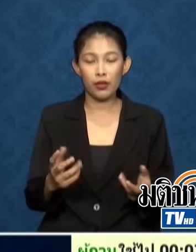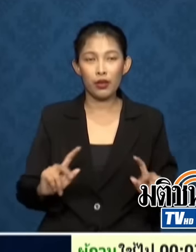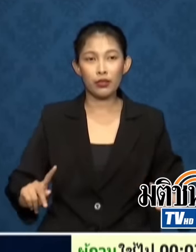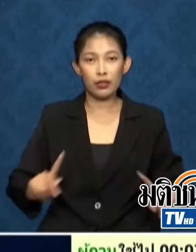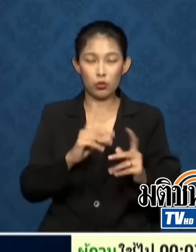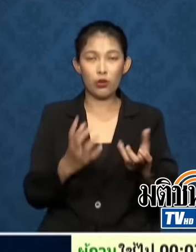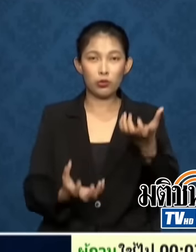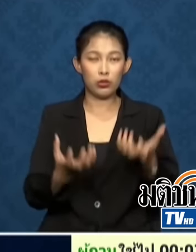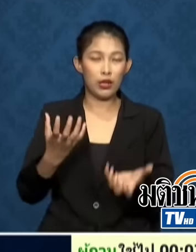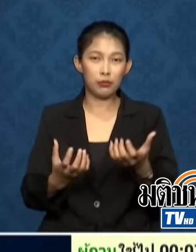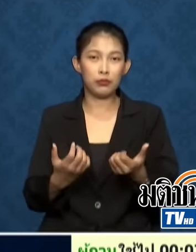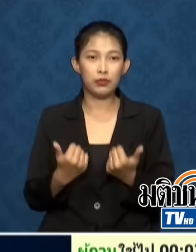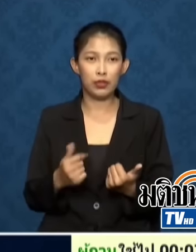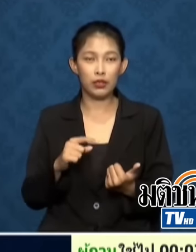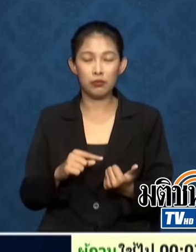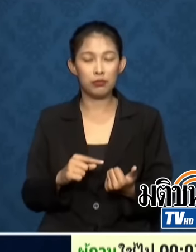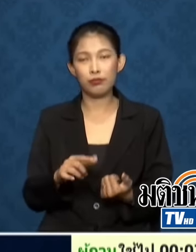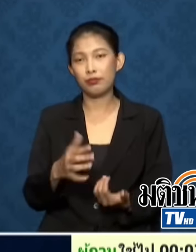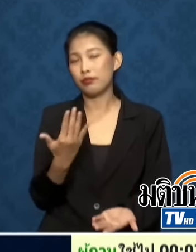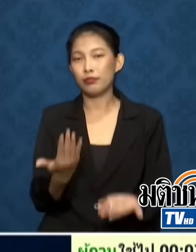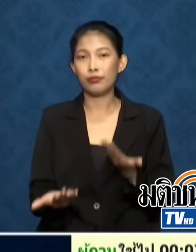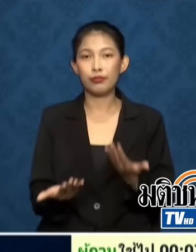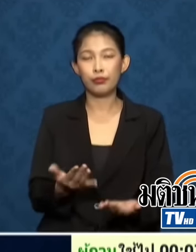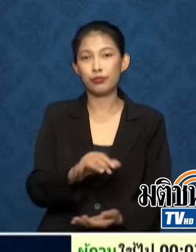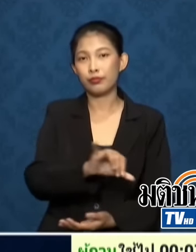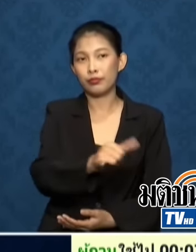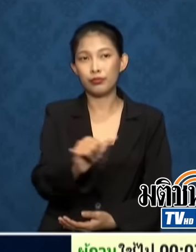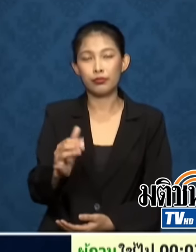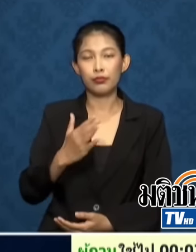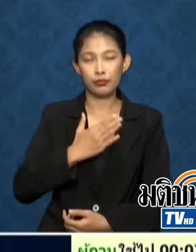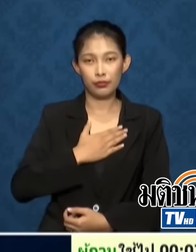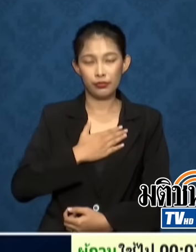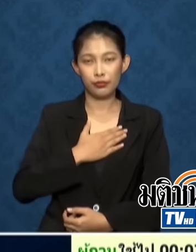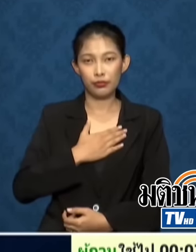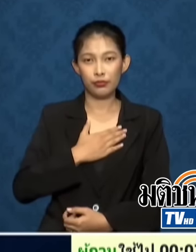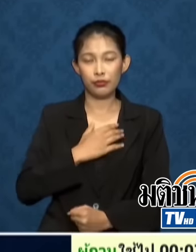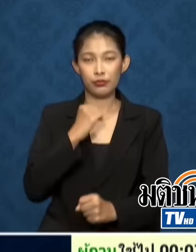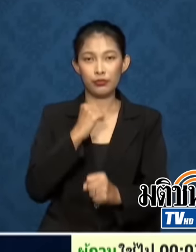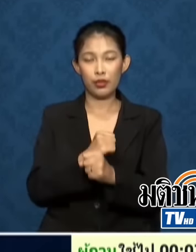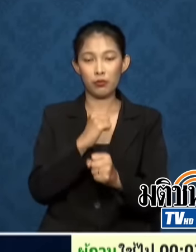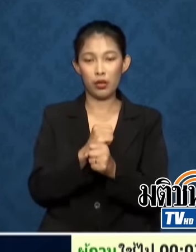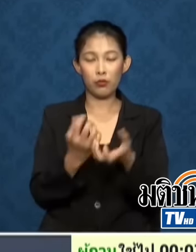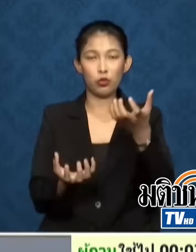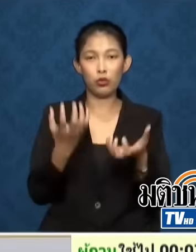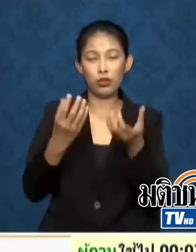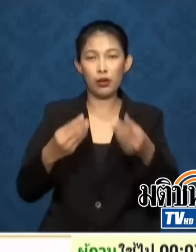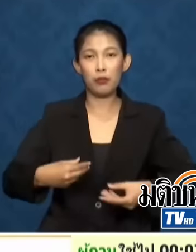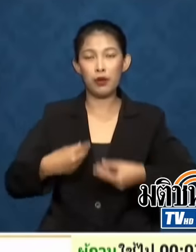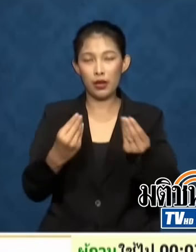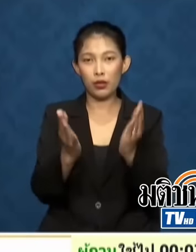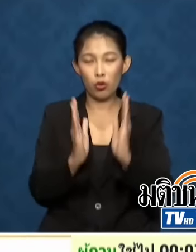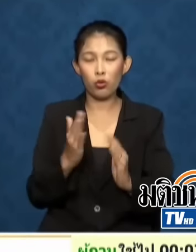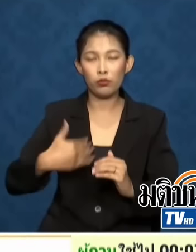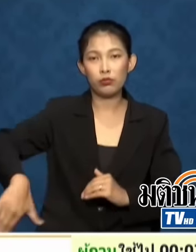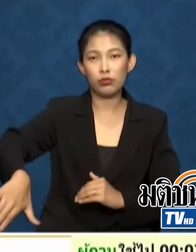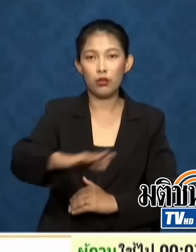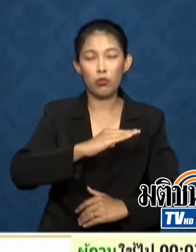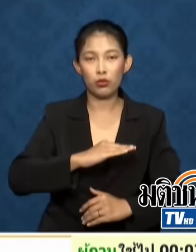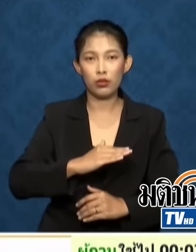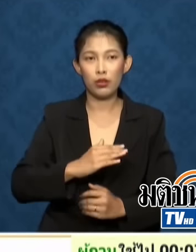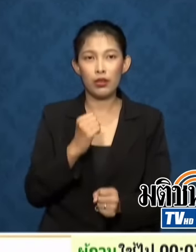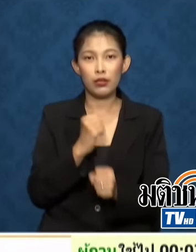คนี้จะอย่างไรก็ตามผมจะสร้างความยุติธรรมให้กับคนทุกคนจะทำ